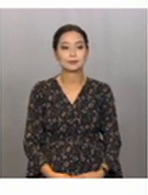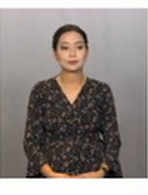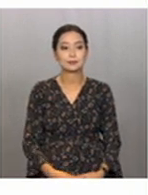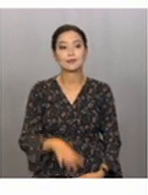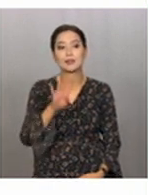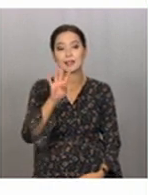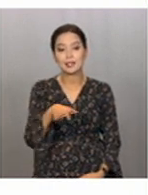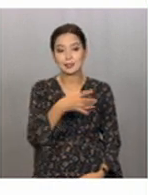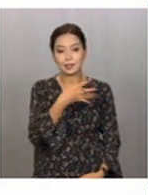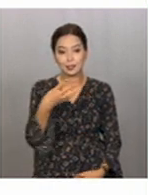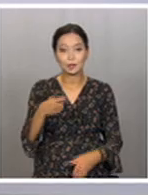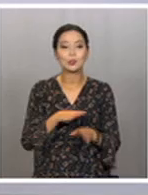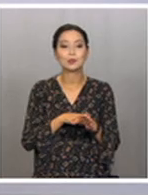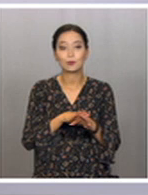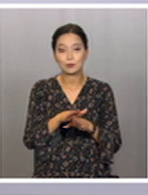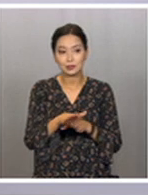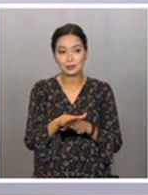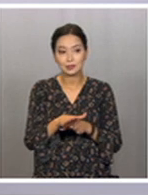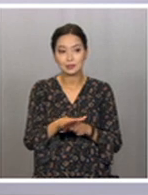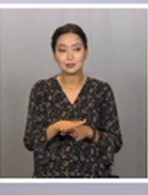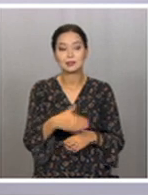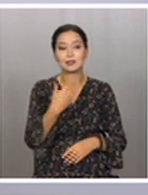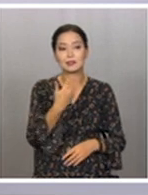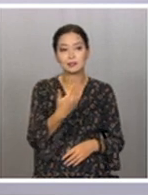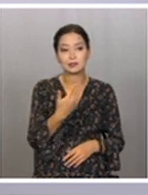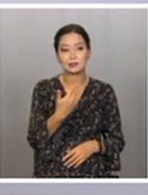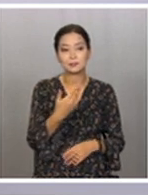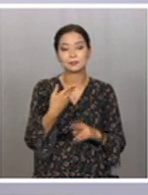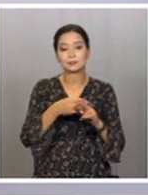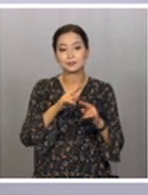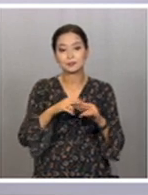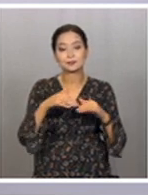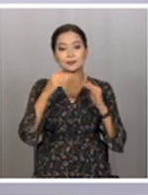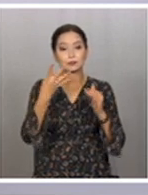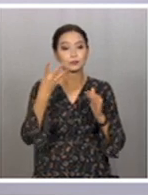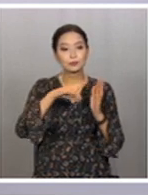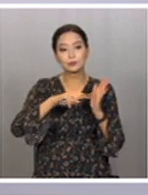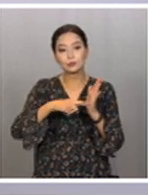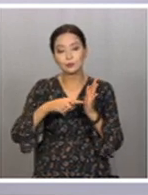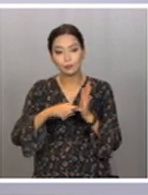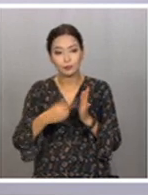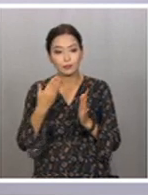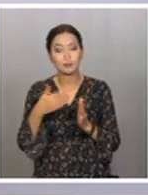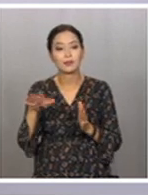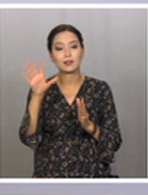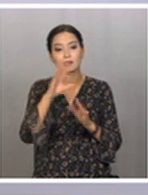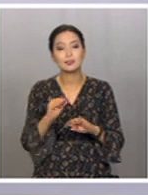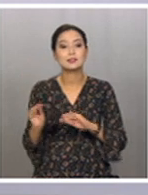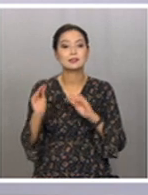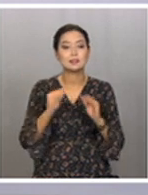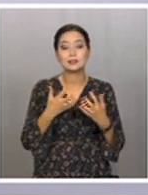Кестені толтырыңыздар. Яғни, осы төрт нүктені пайдаланып, келесілерді есептеу